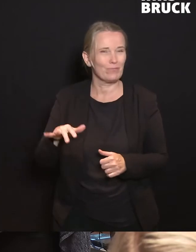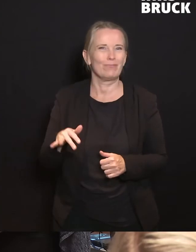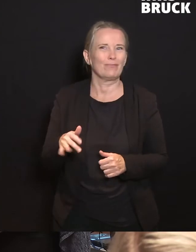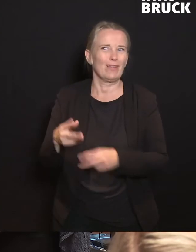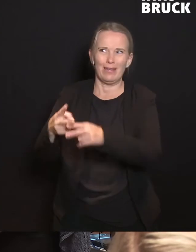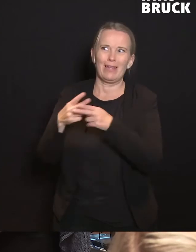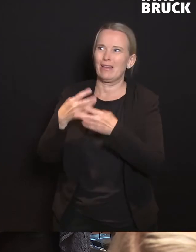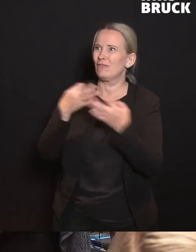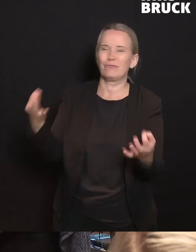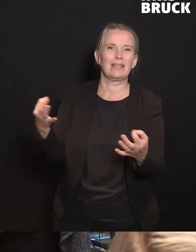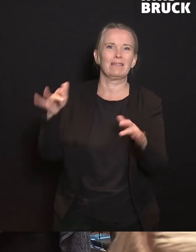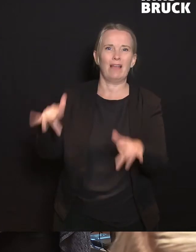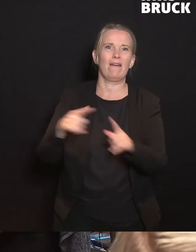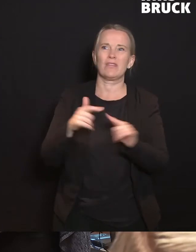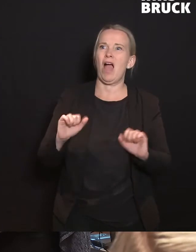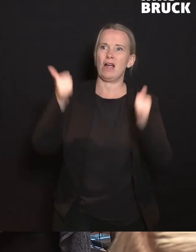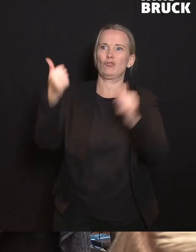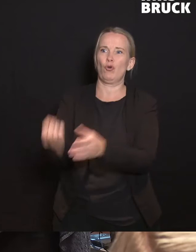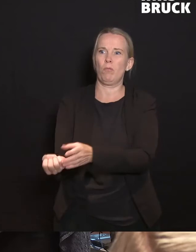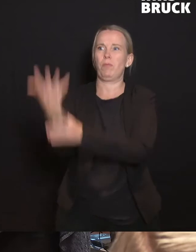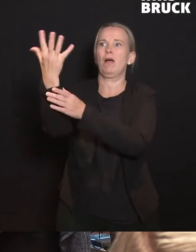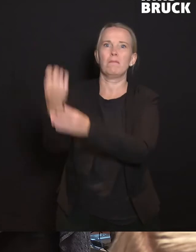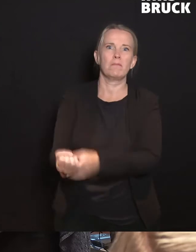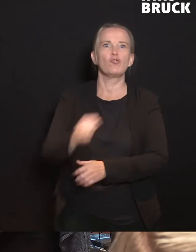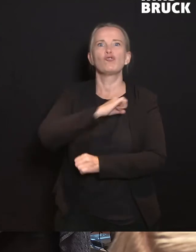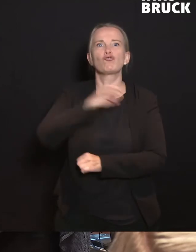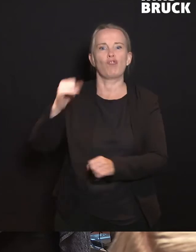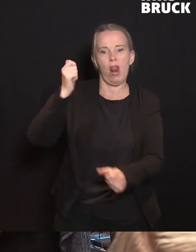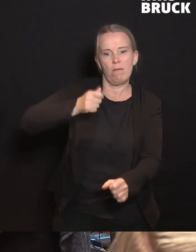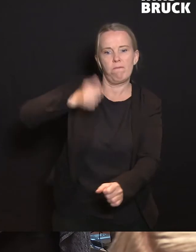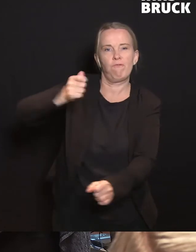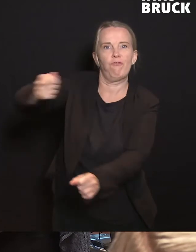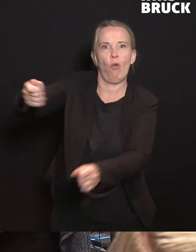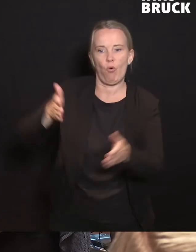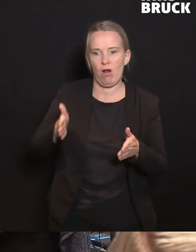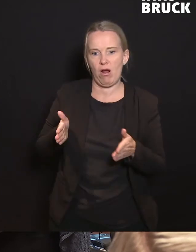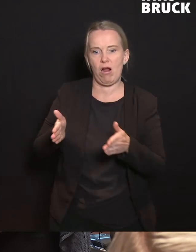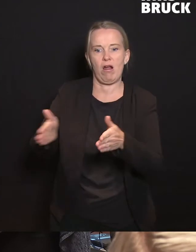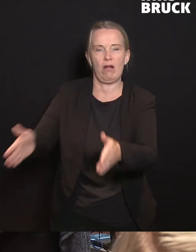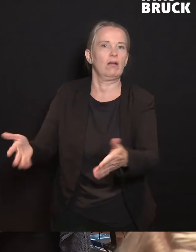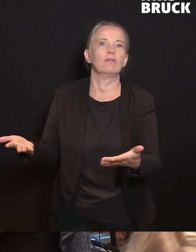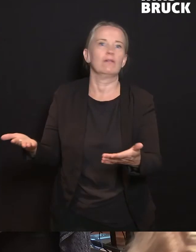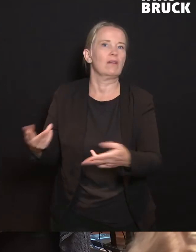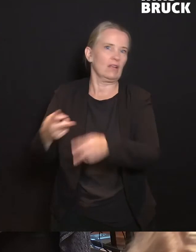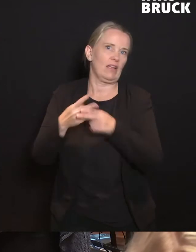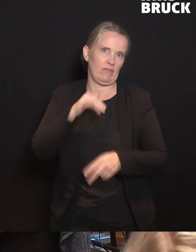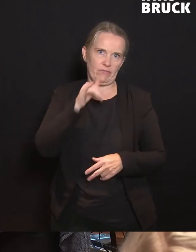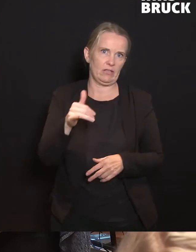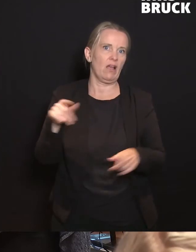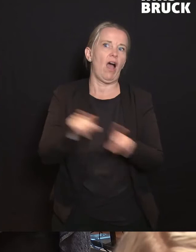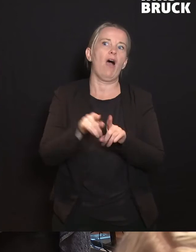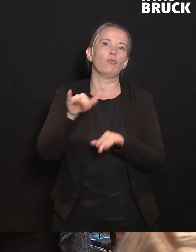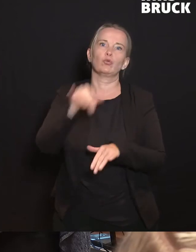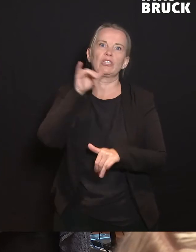irgendwelche Pop-up-Aktionen, wo man versucht, schnell Pflöcke einzuschlagen und auch keine heroische Verteidigung eines